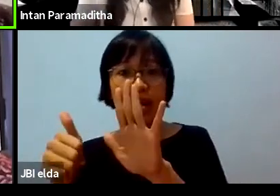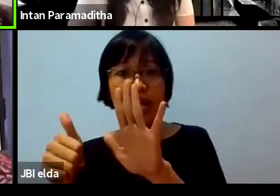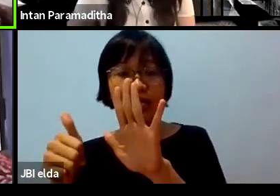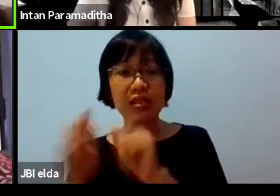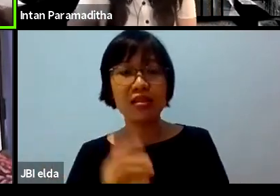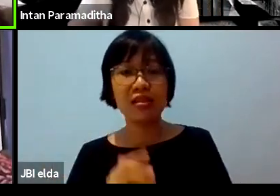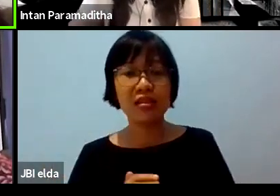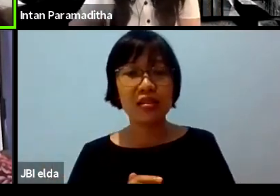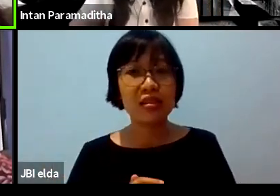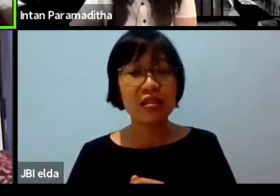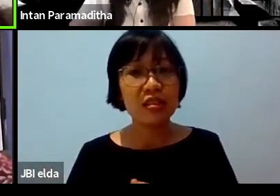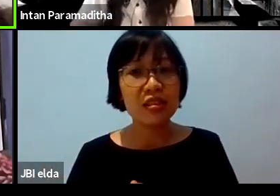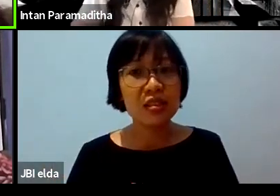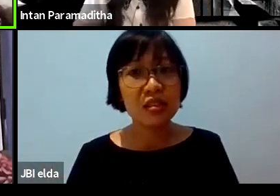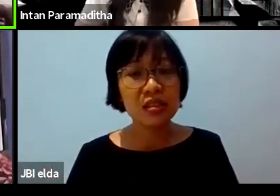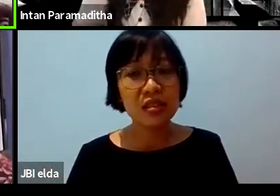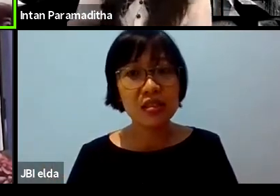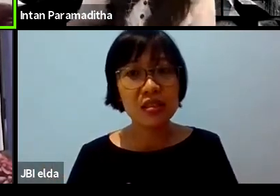dari